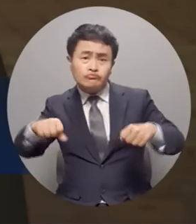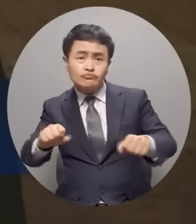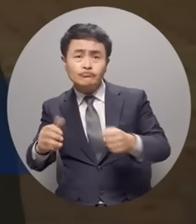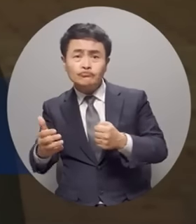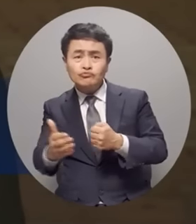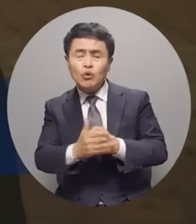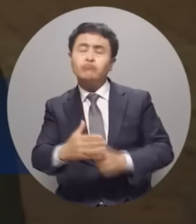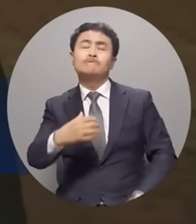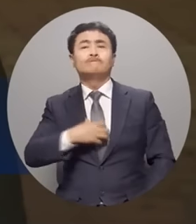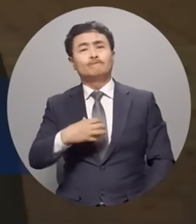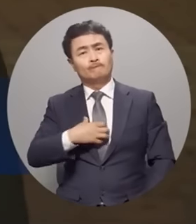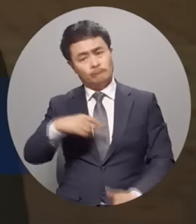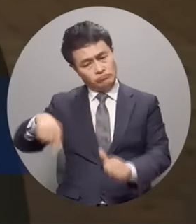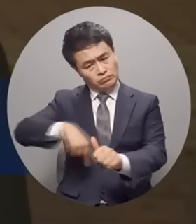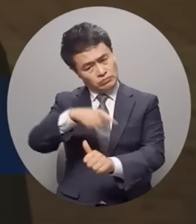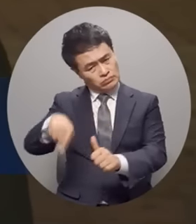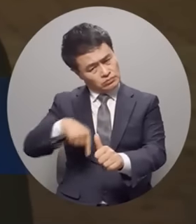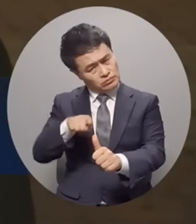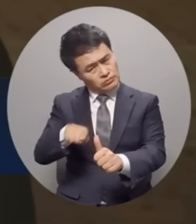좀 위험한 상황들을 좀